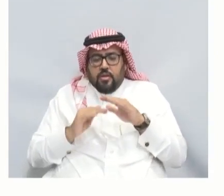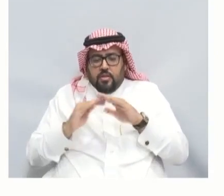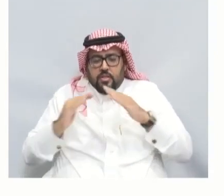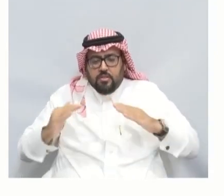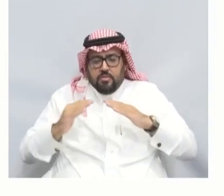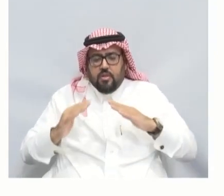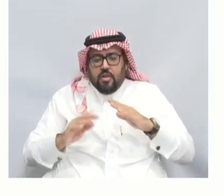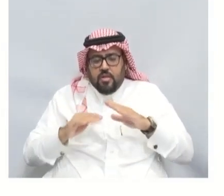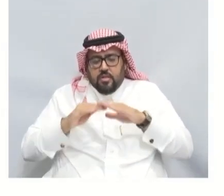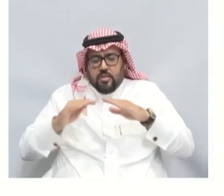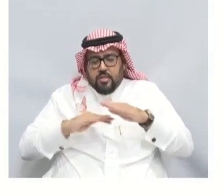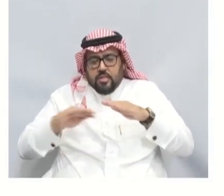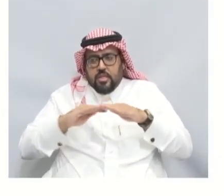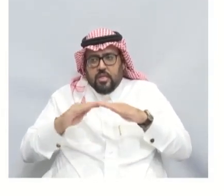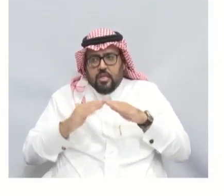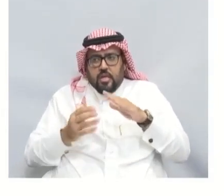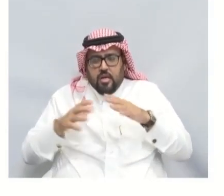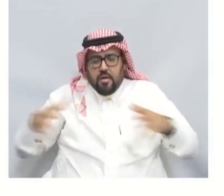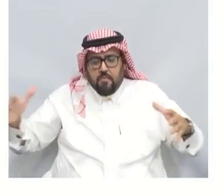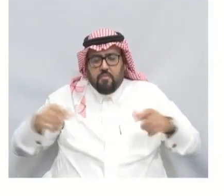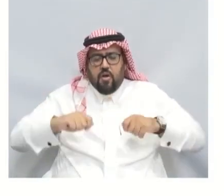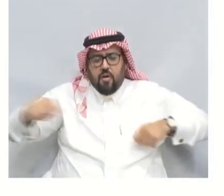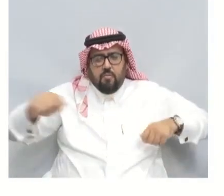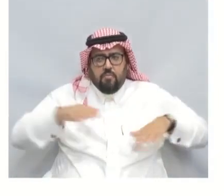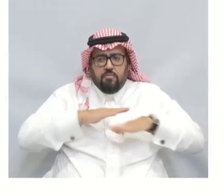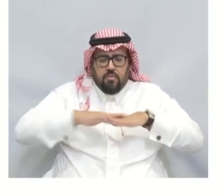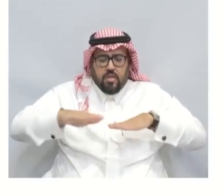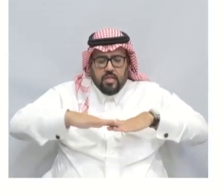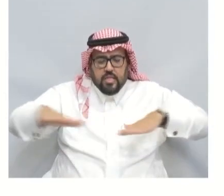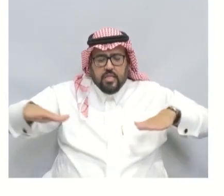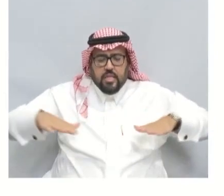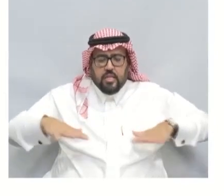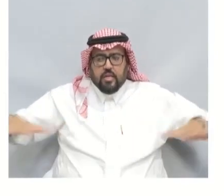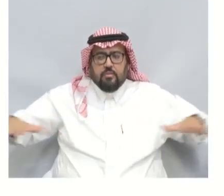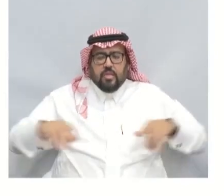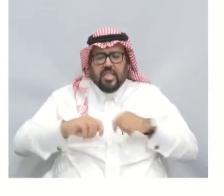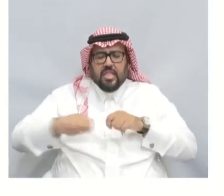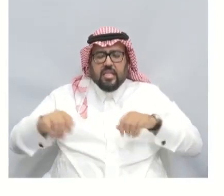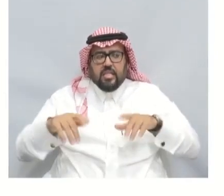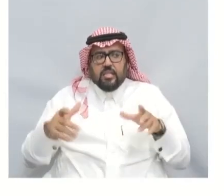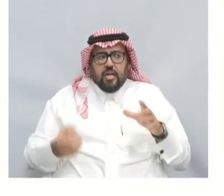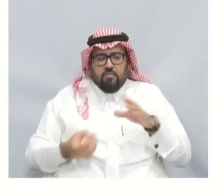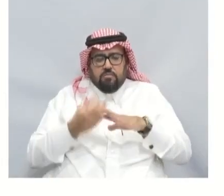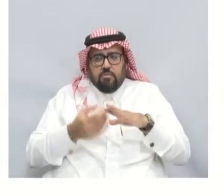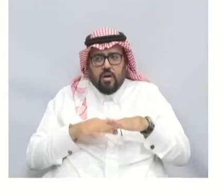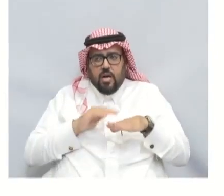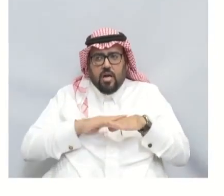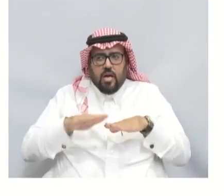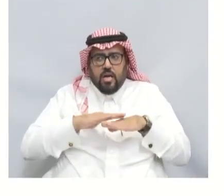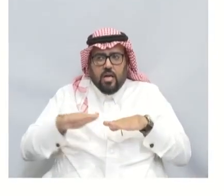جوانبه قليلة الانحدار، لكن حجمه كبير. درعي يعني الحجم كبير، طبقات